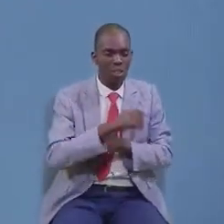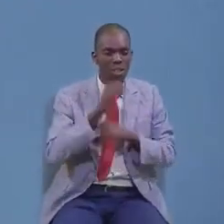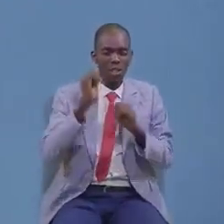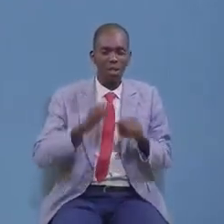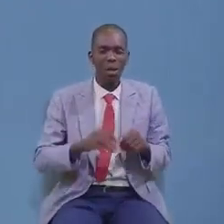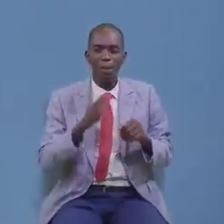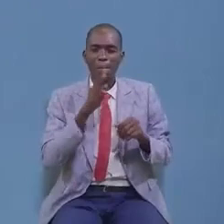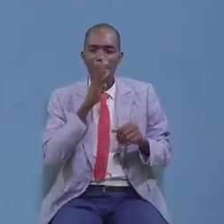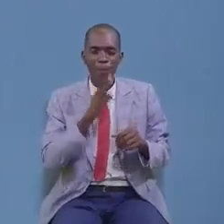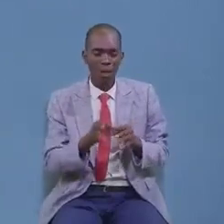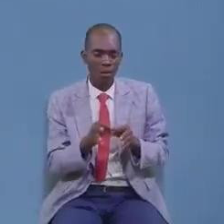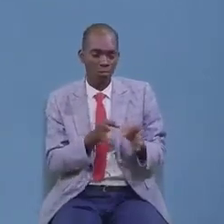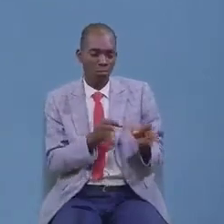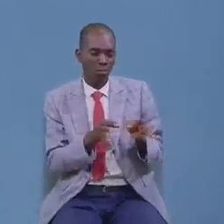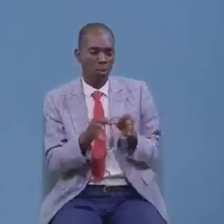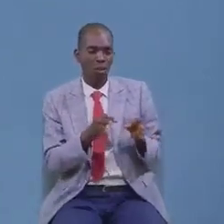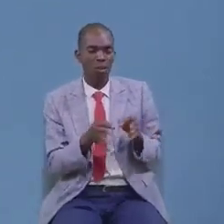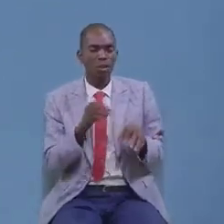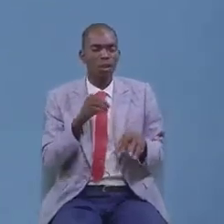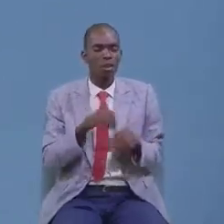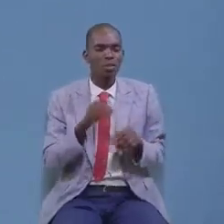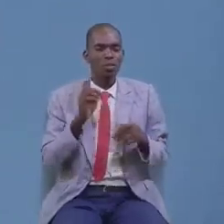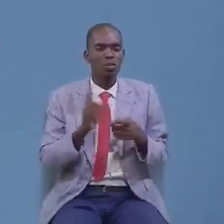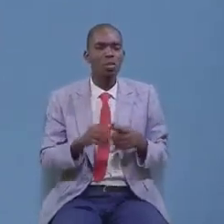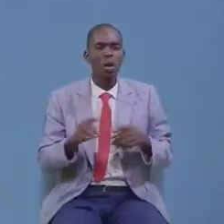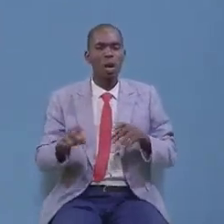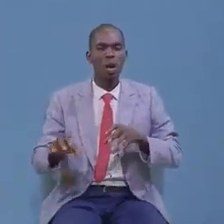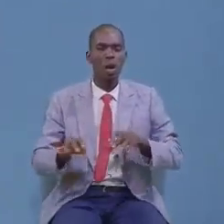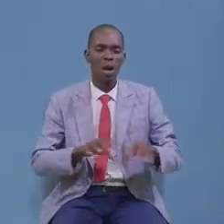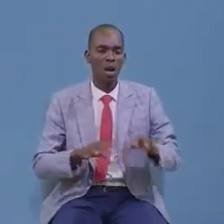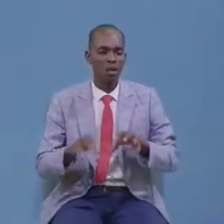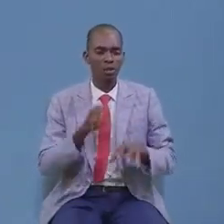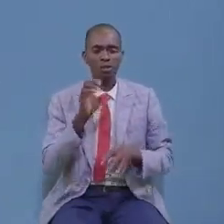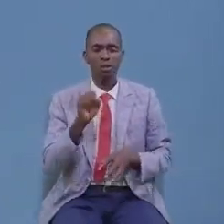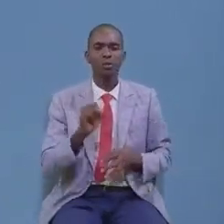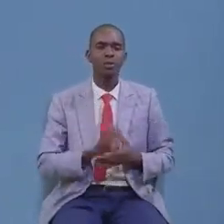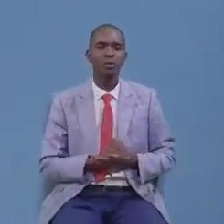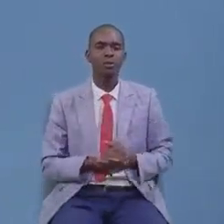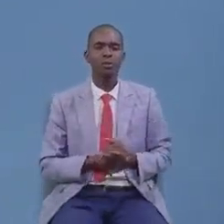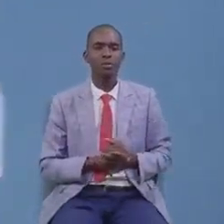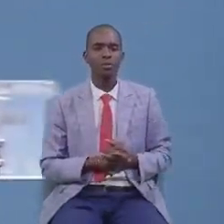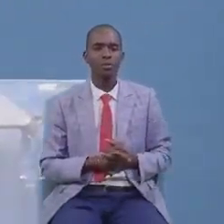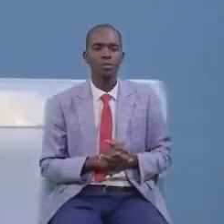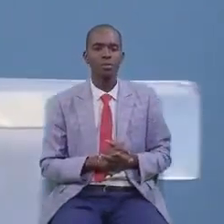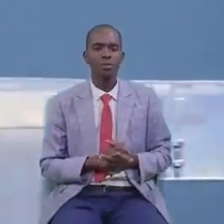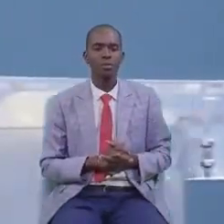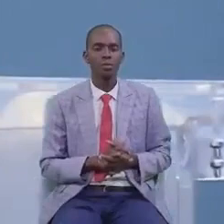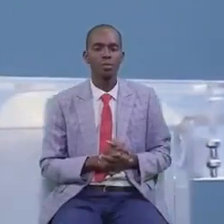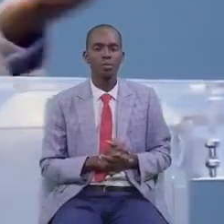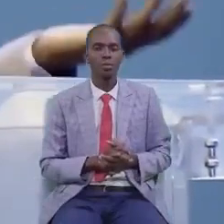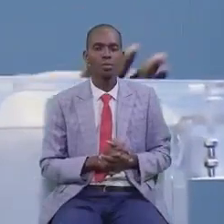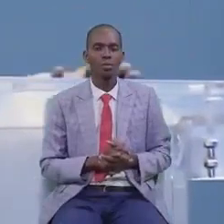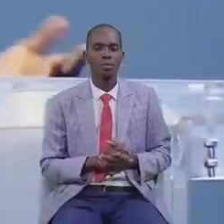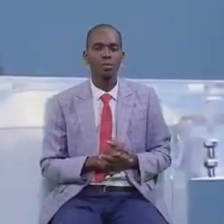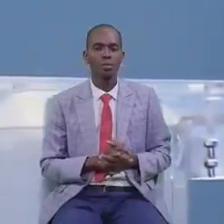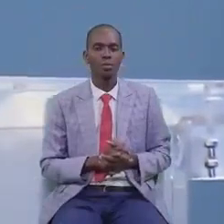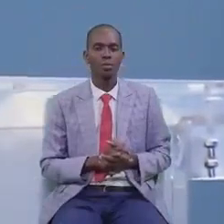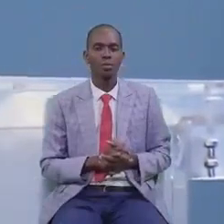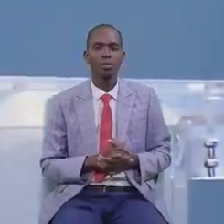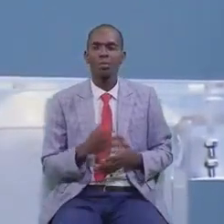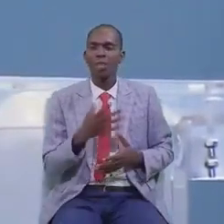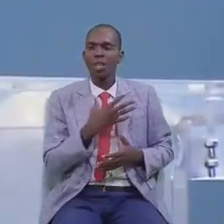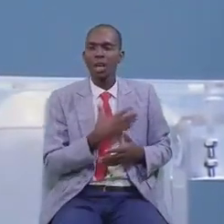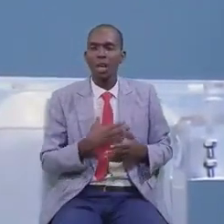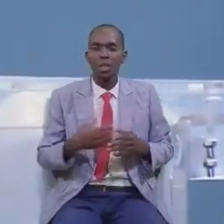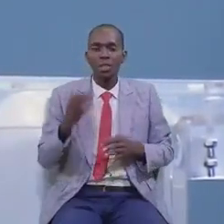the action. ఆ విధంగా ఆ దినమంతటికి సంబంధించిన చర్యలన్నీ కూడా ఆ వ్యక్తి యొక్క దినచర్యగా క్రియలుగా ఉంటాయి. And if we